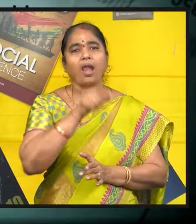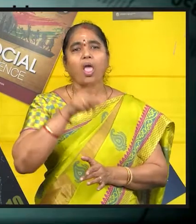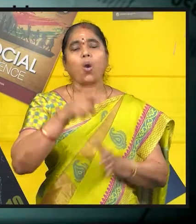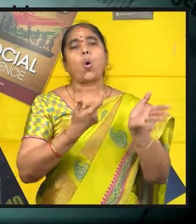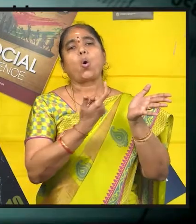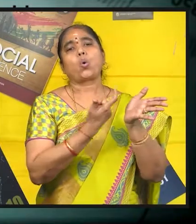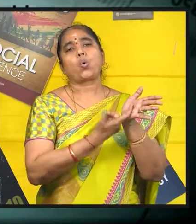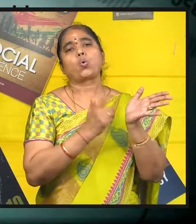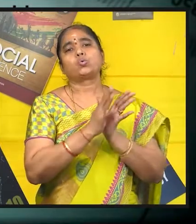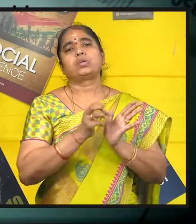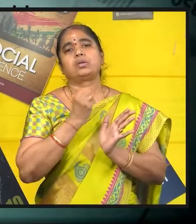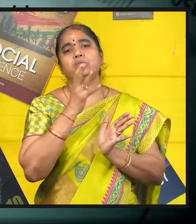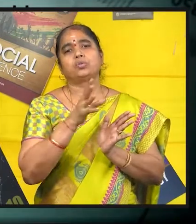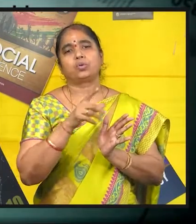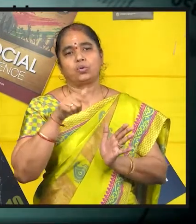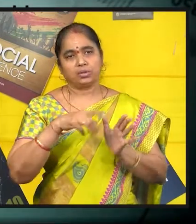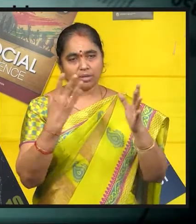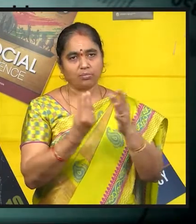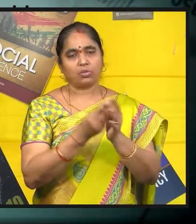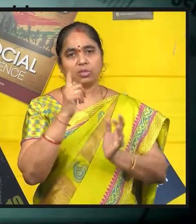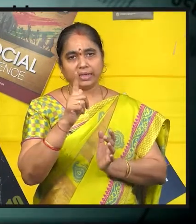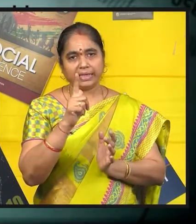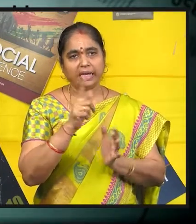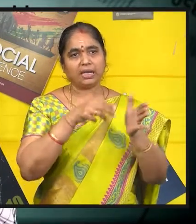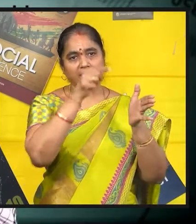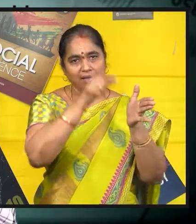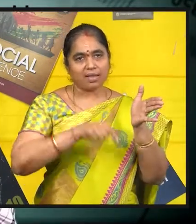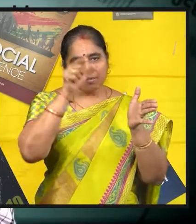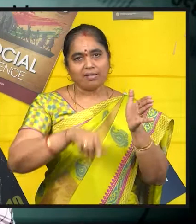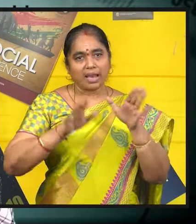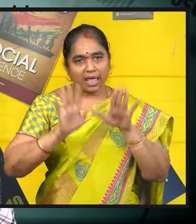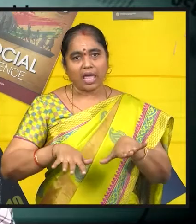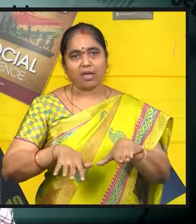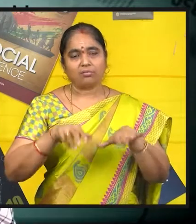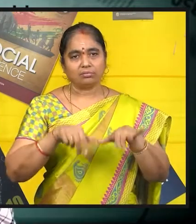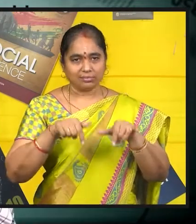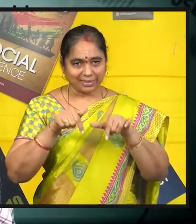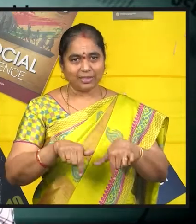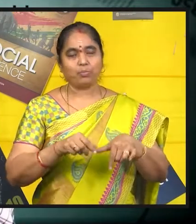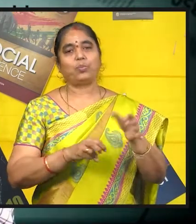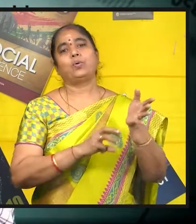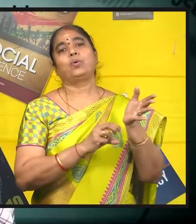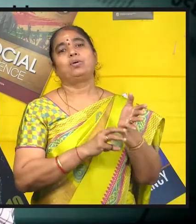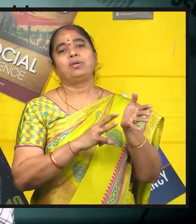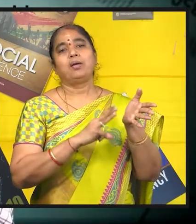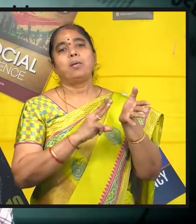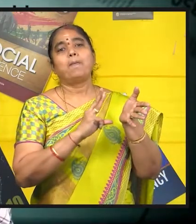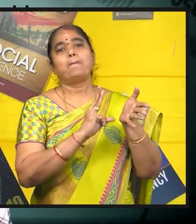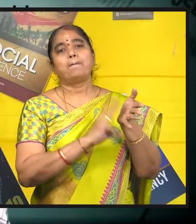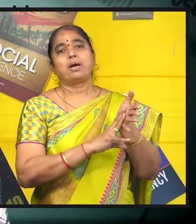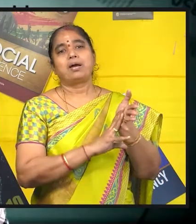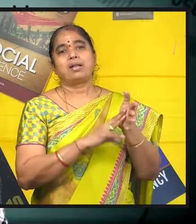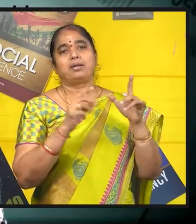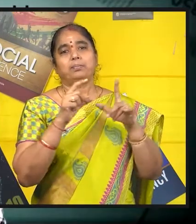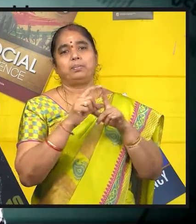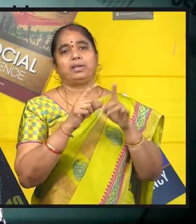என்று அழைக்கிறோம். இதில் மொத்தம் 7 வரிசைகள் இருந்தது. இந்த நவீன ஆவர்த்தன அட்டவணையை பார்த்தீங்கன்னு சொன்னால்